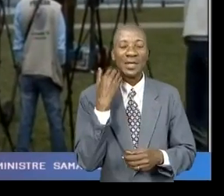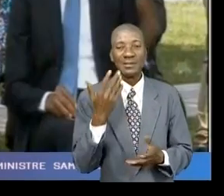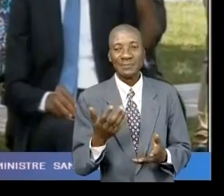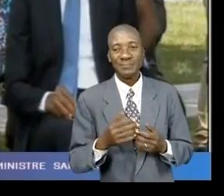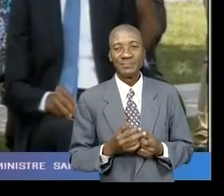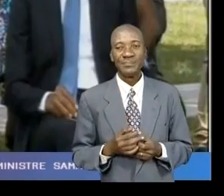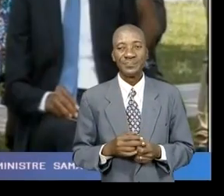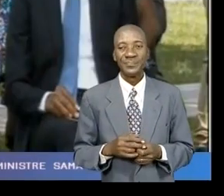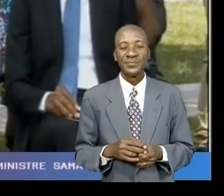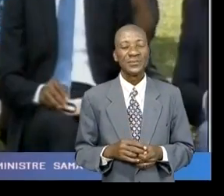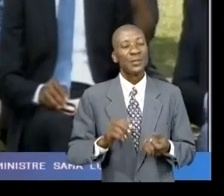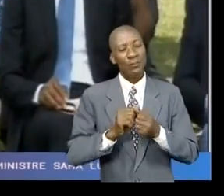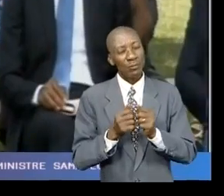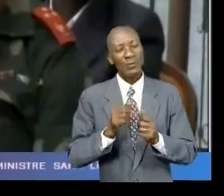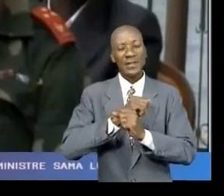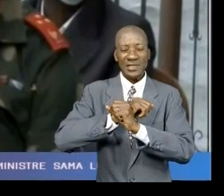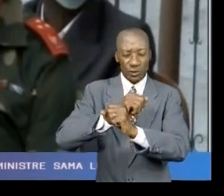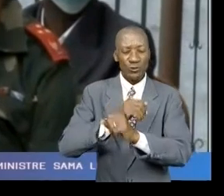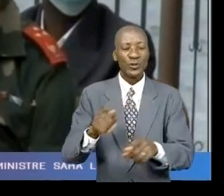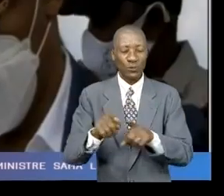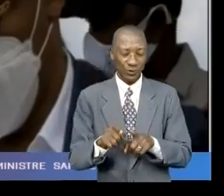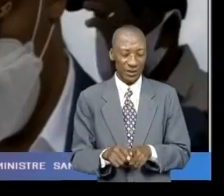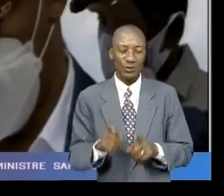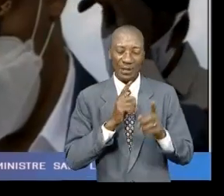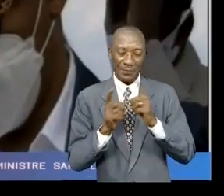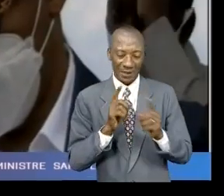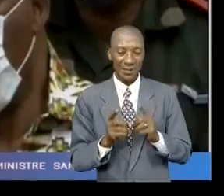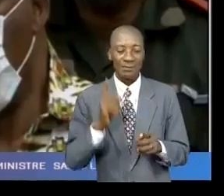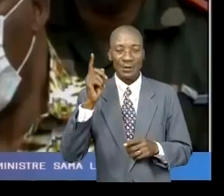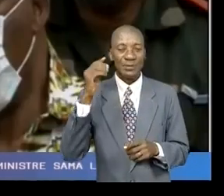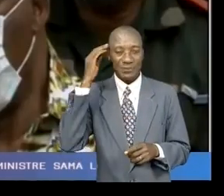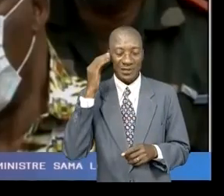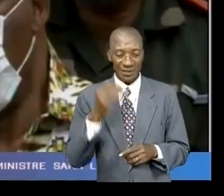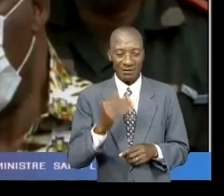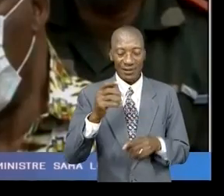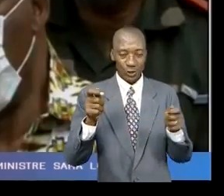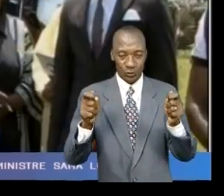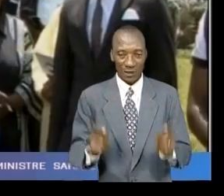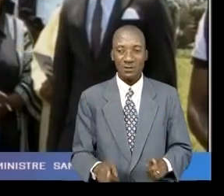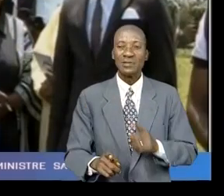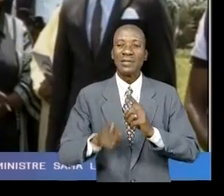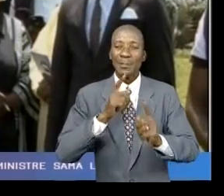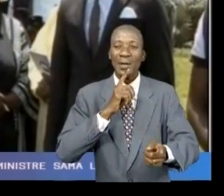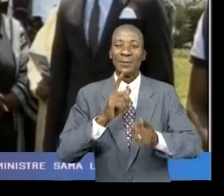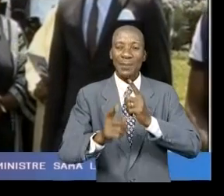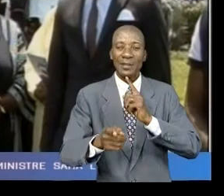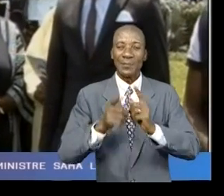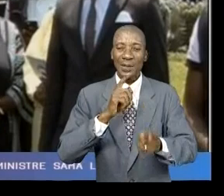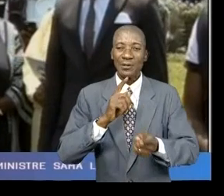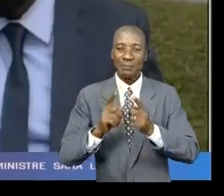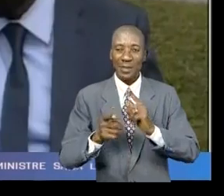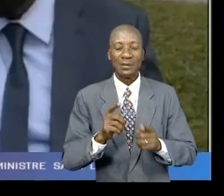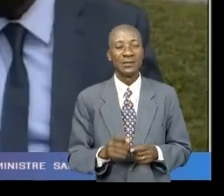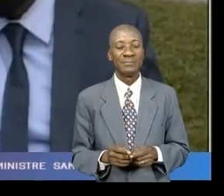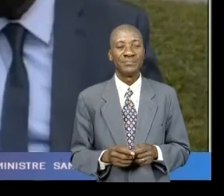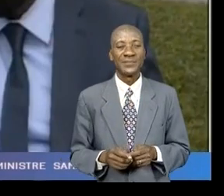a figuré en bonne place dans ses face-à-face Premier ministre-presse. L'état des sièges va courir aussi longtemps qu'il exigera la